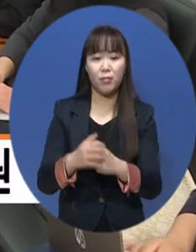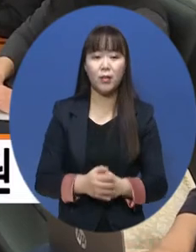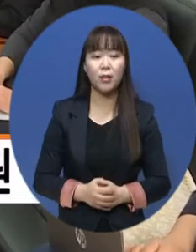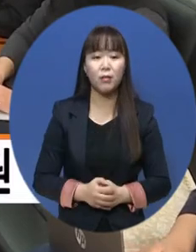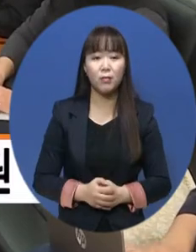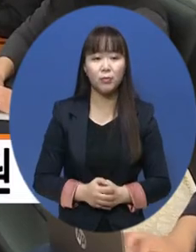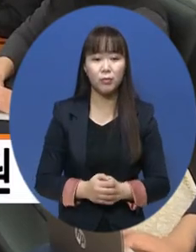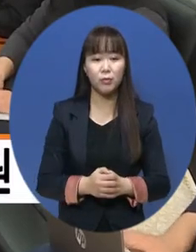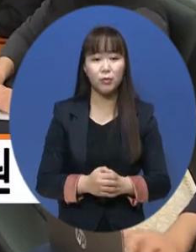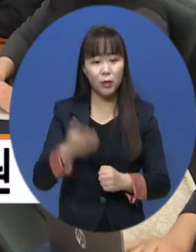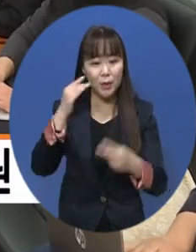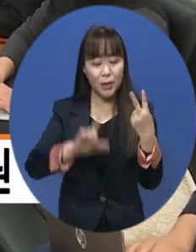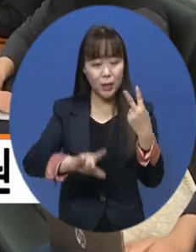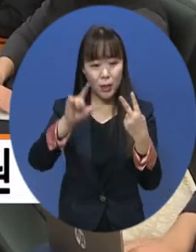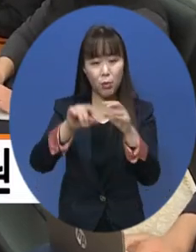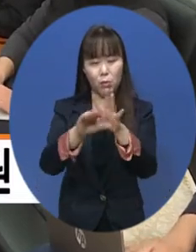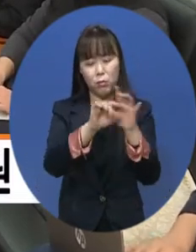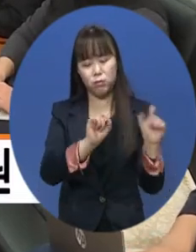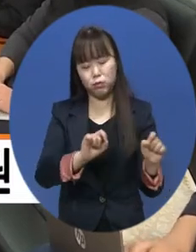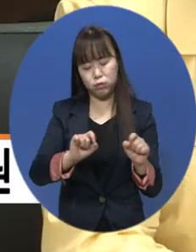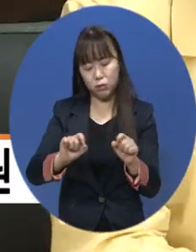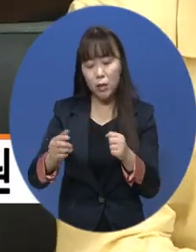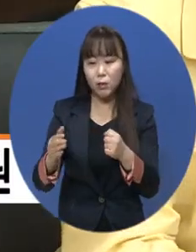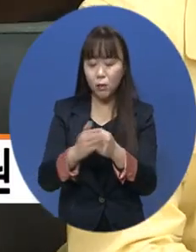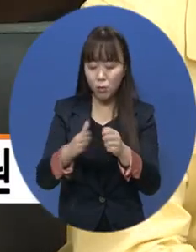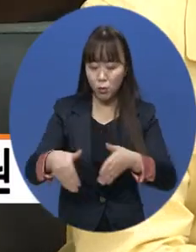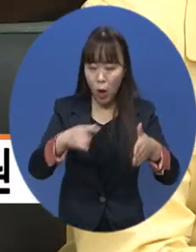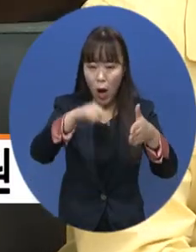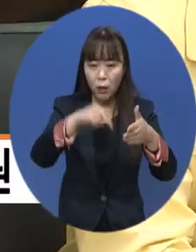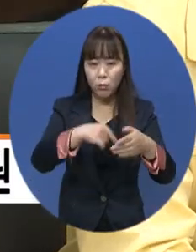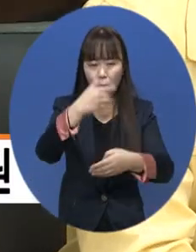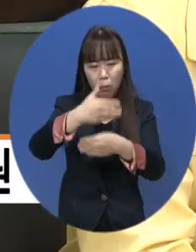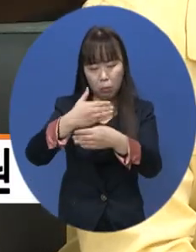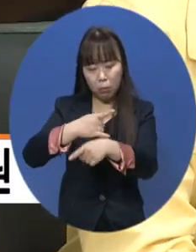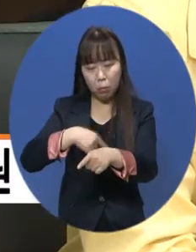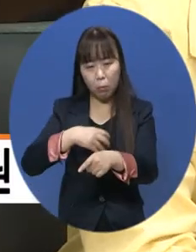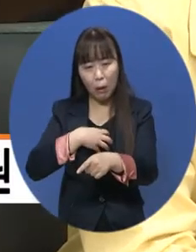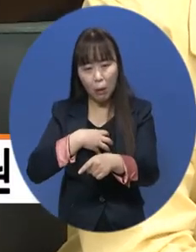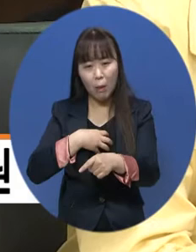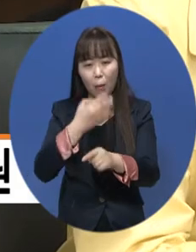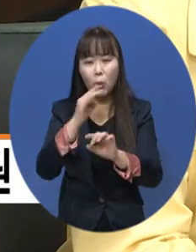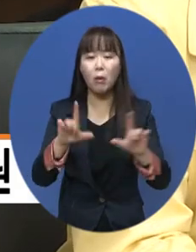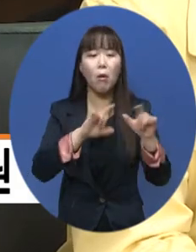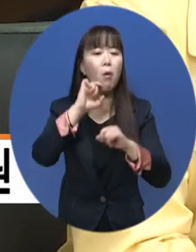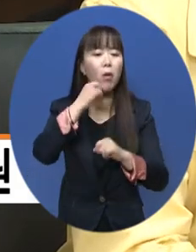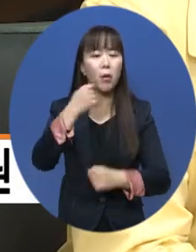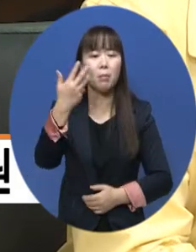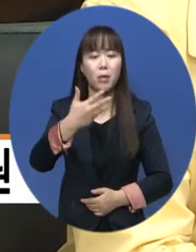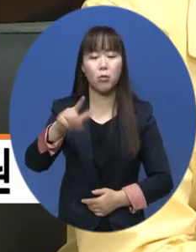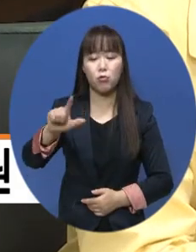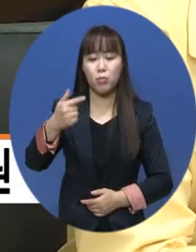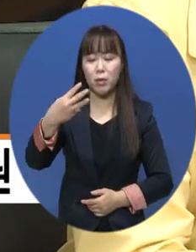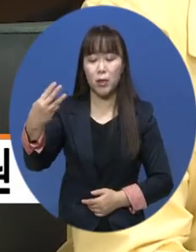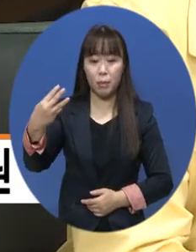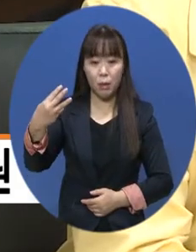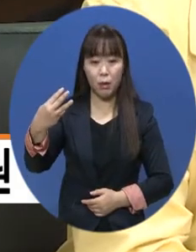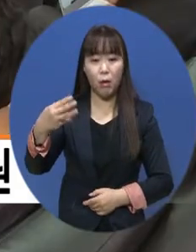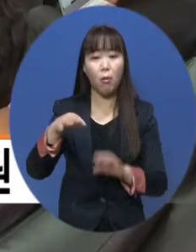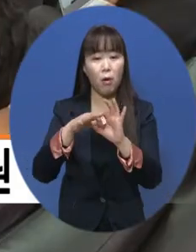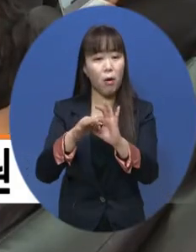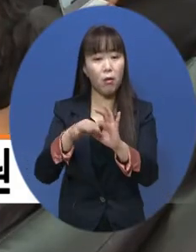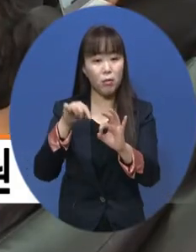전라남도는 지난 2일 코로나19 장기화에 따른 도내 폐업 위기와 생계곤란 업체 8,603개소에